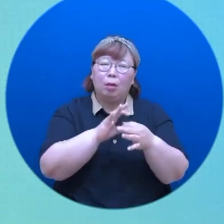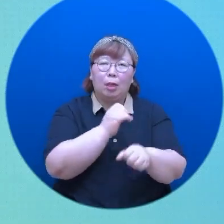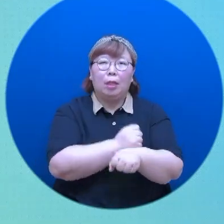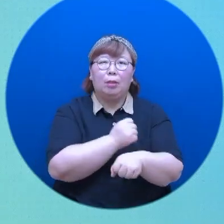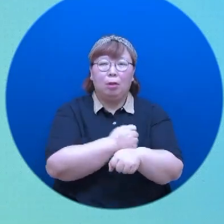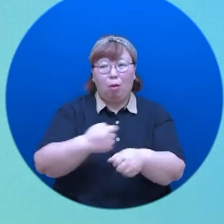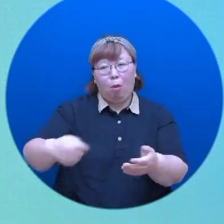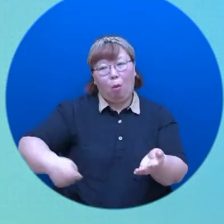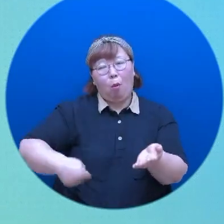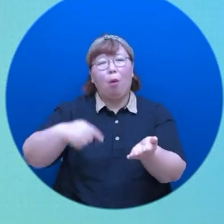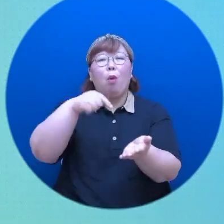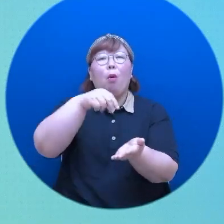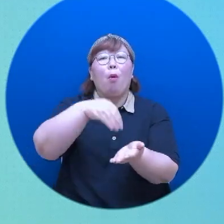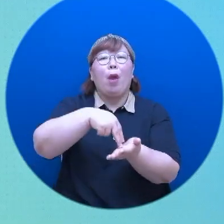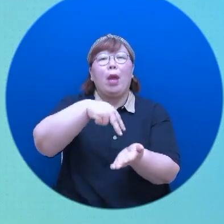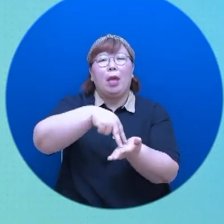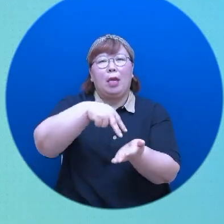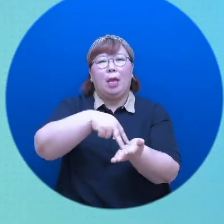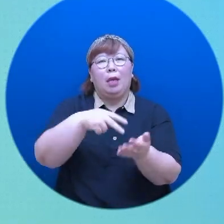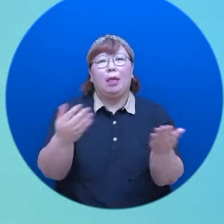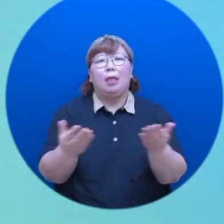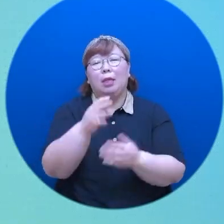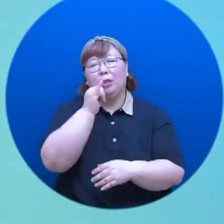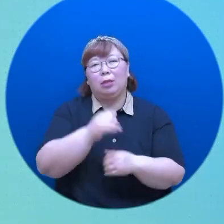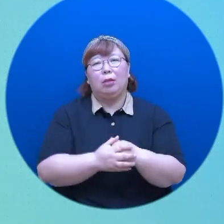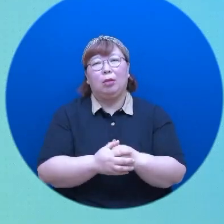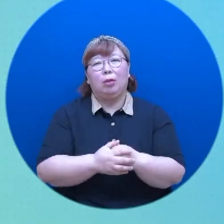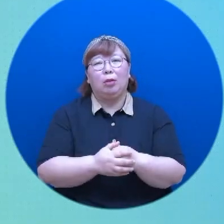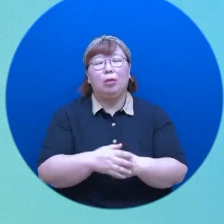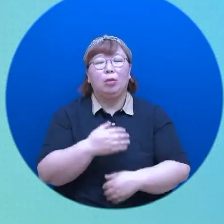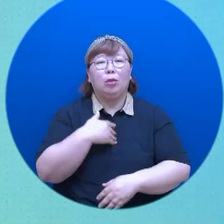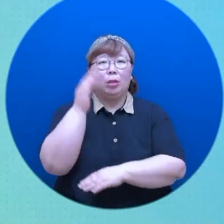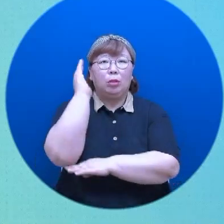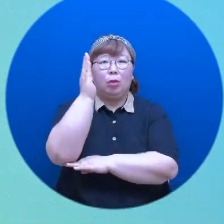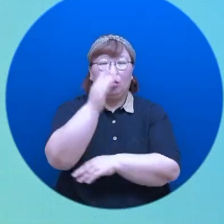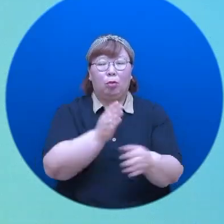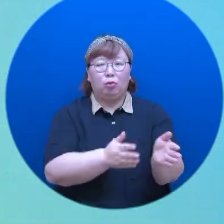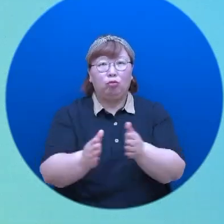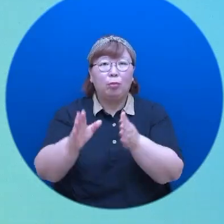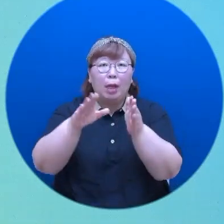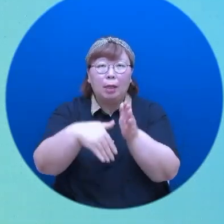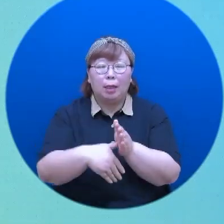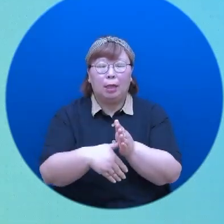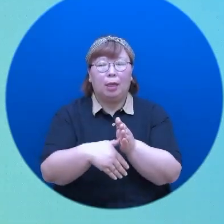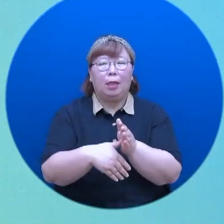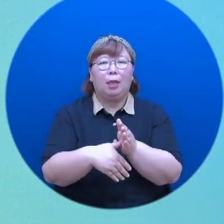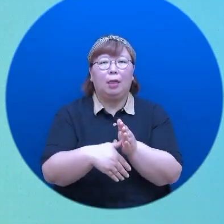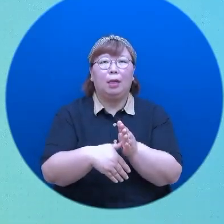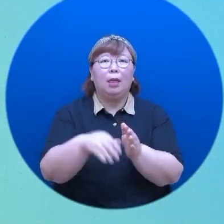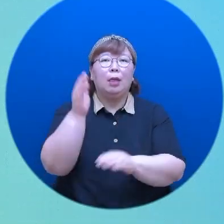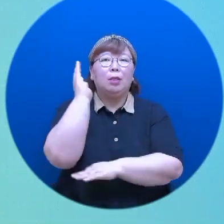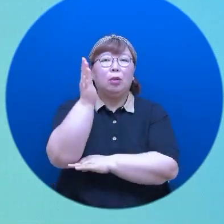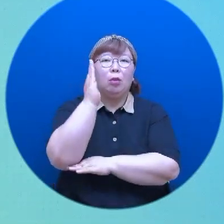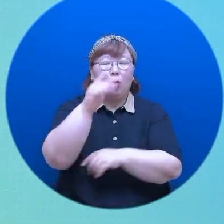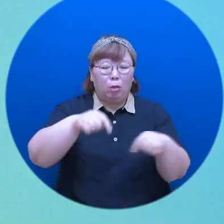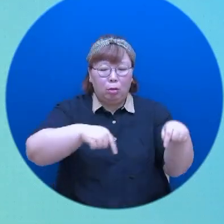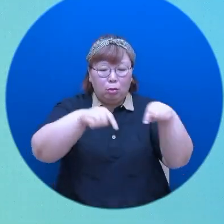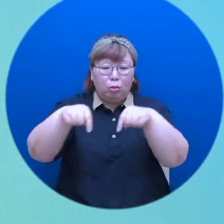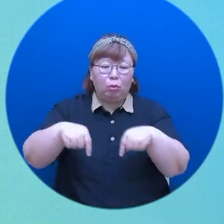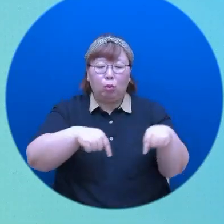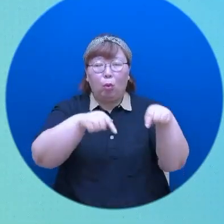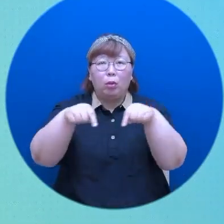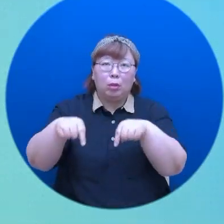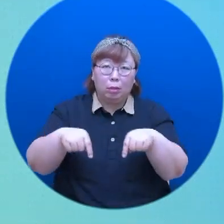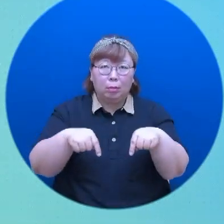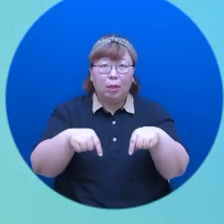회개했던 일이 한번 있었어요. 저는 설교를 준비할 때 이 설교를 녹음하면서